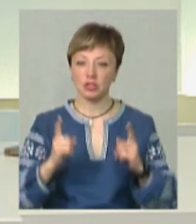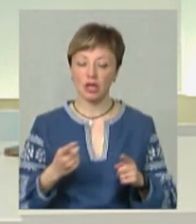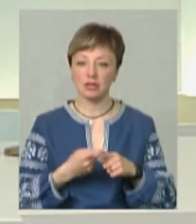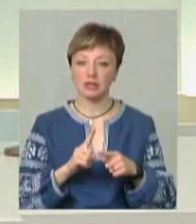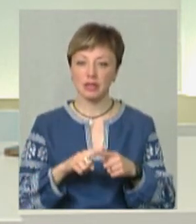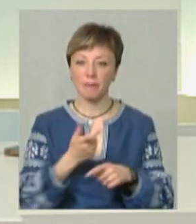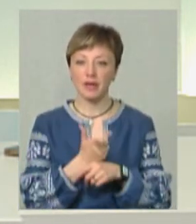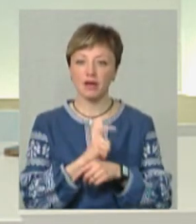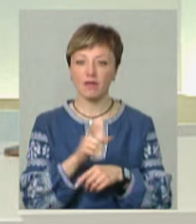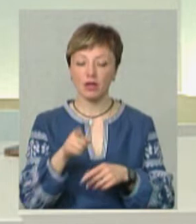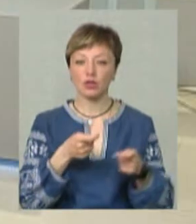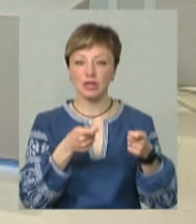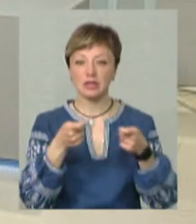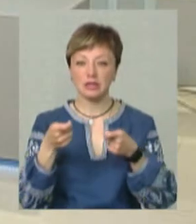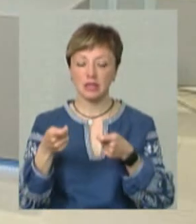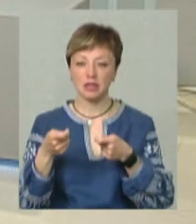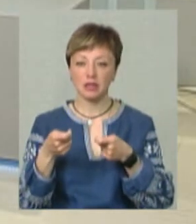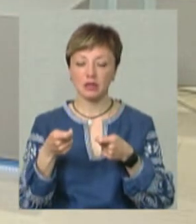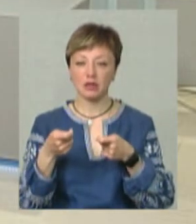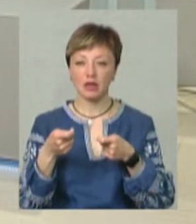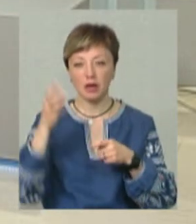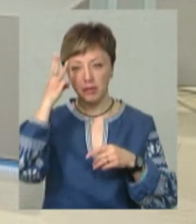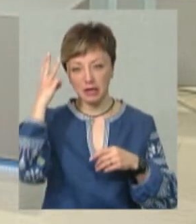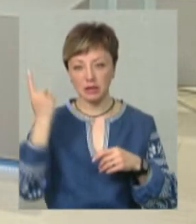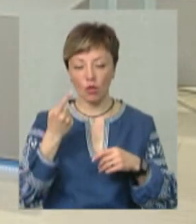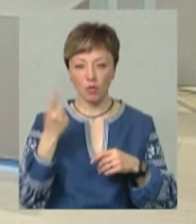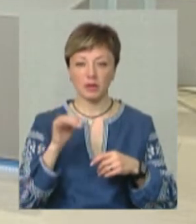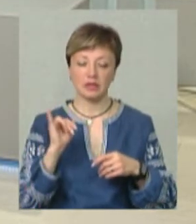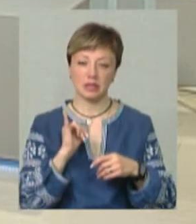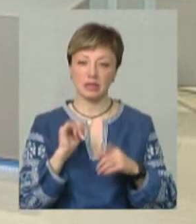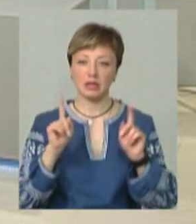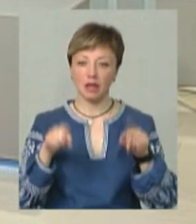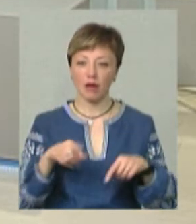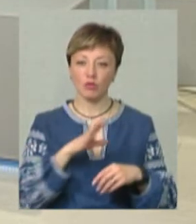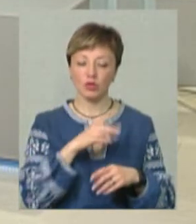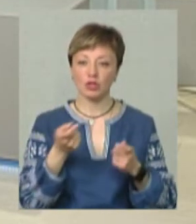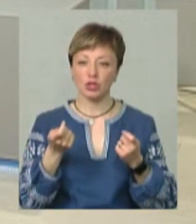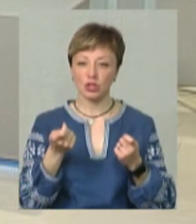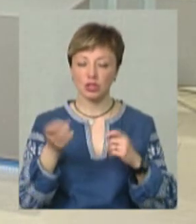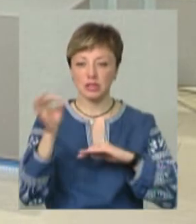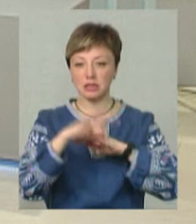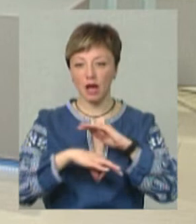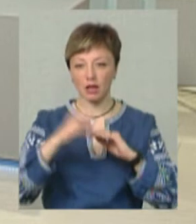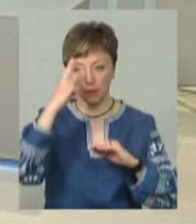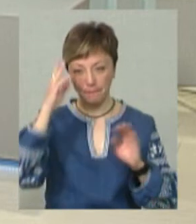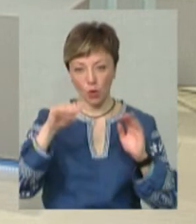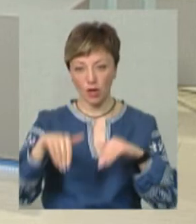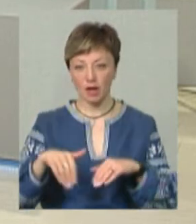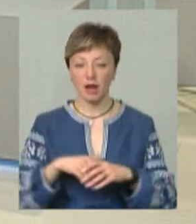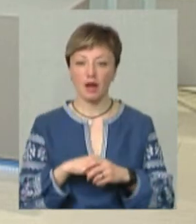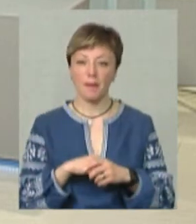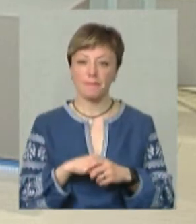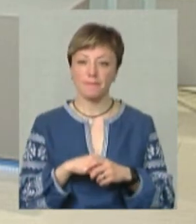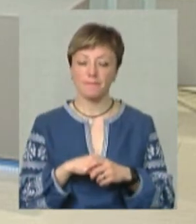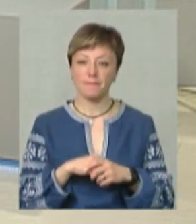це переважно вони їздили уже Хмельницька область, і навіть були трішки сюди Західне Поділля,